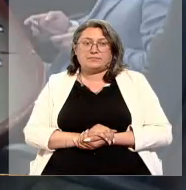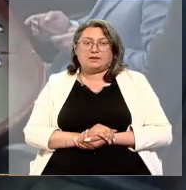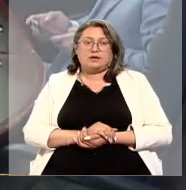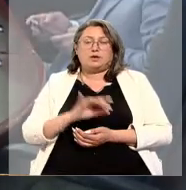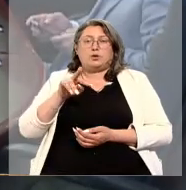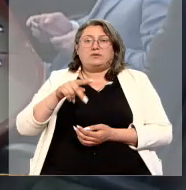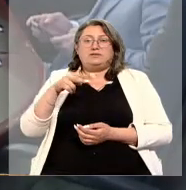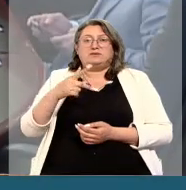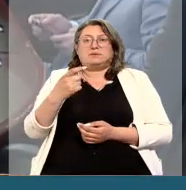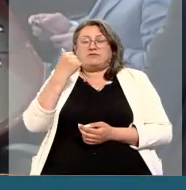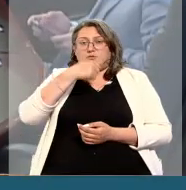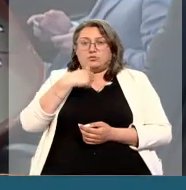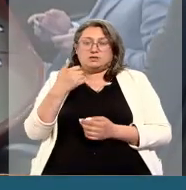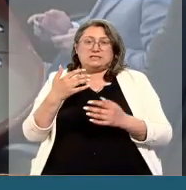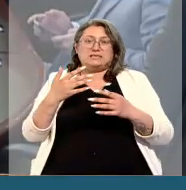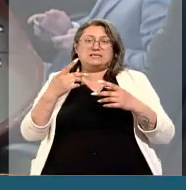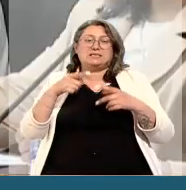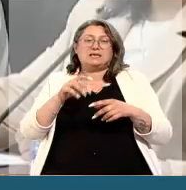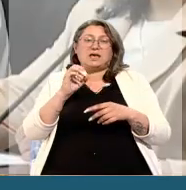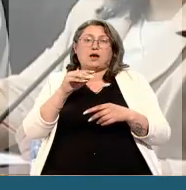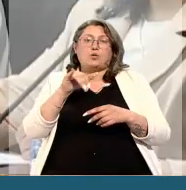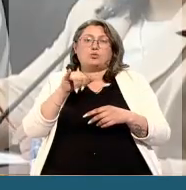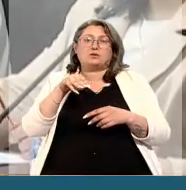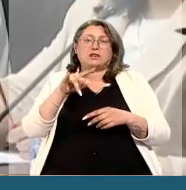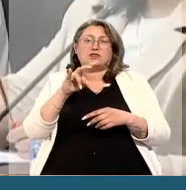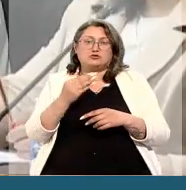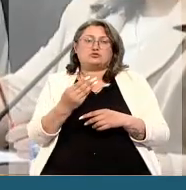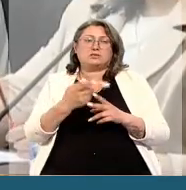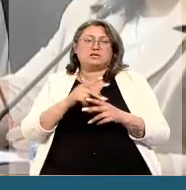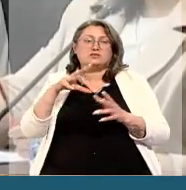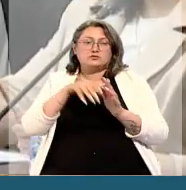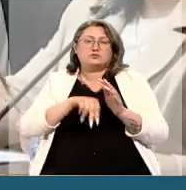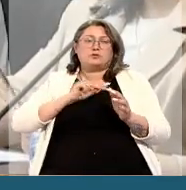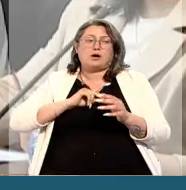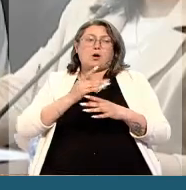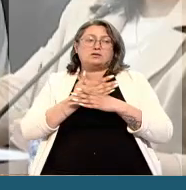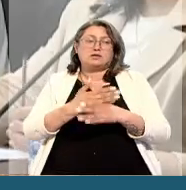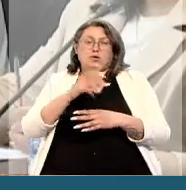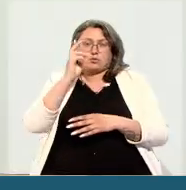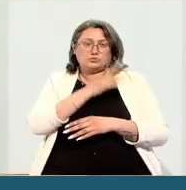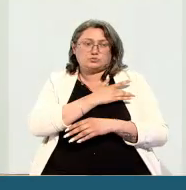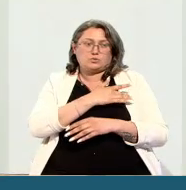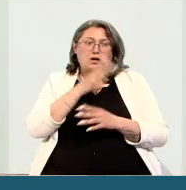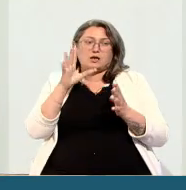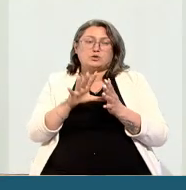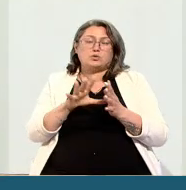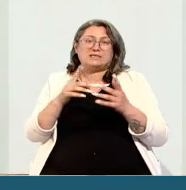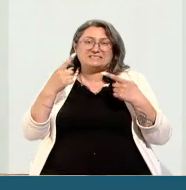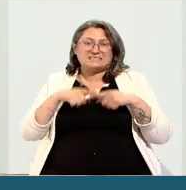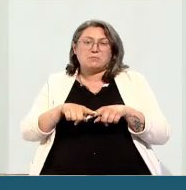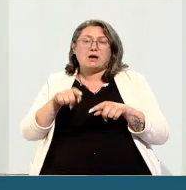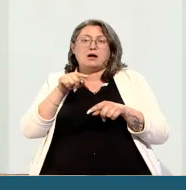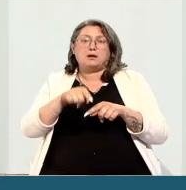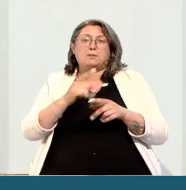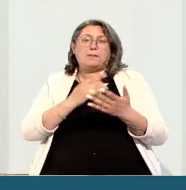С июля 2021 года система ЕУТНЭШ стала неотъемлемой частью работы в оказании государственных услуг. Электронная система